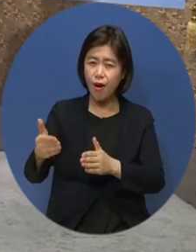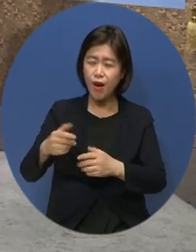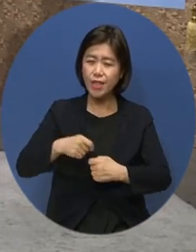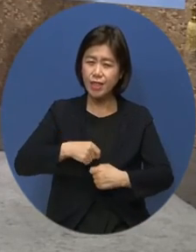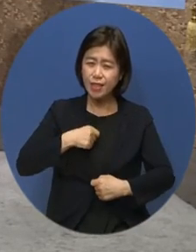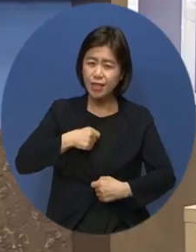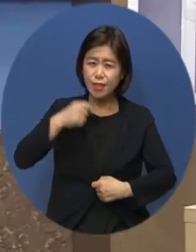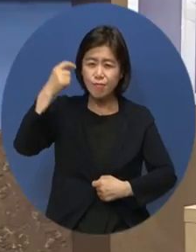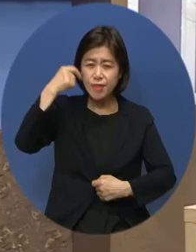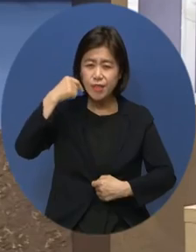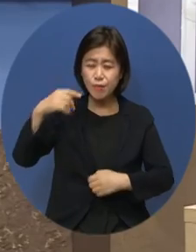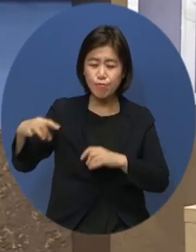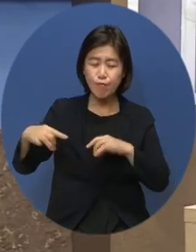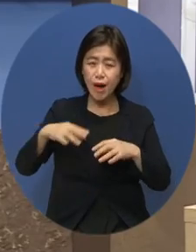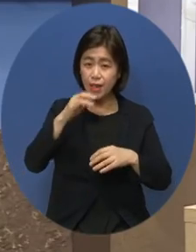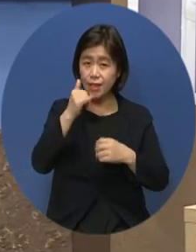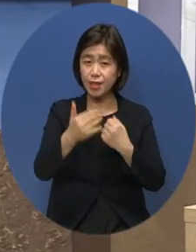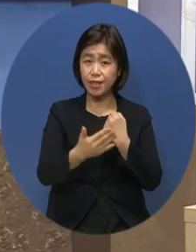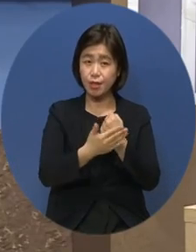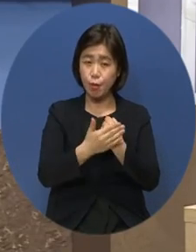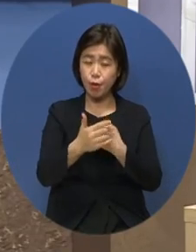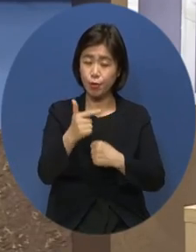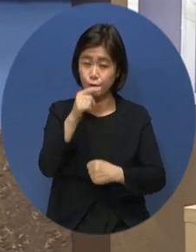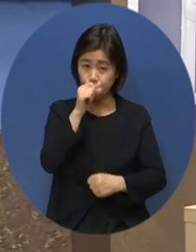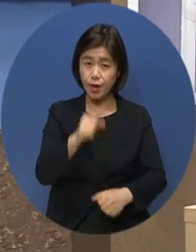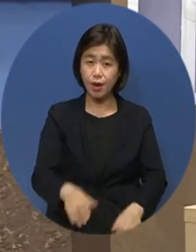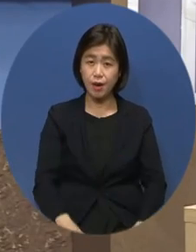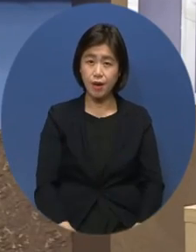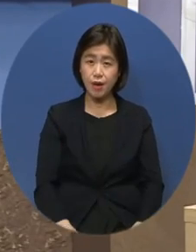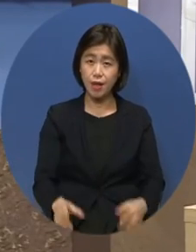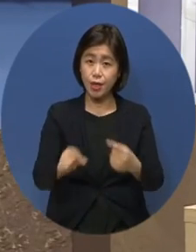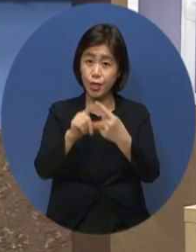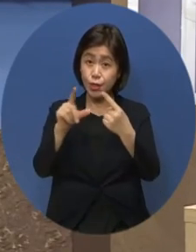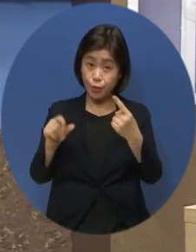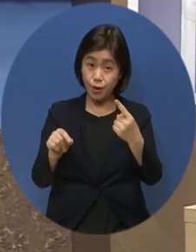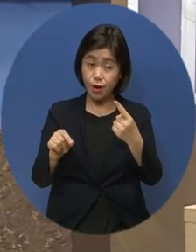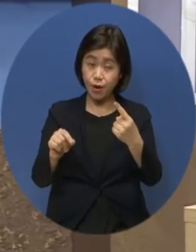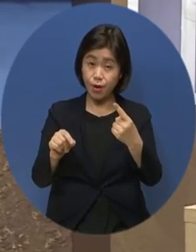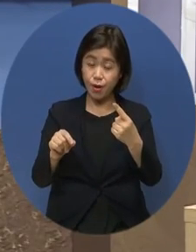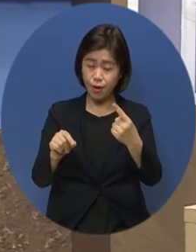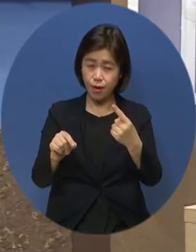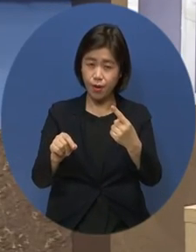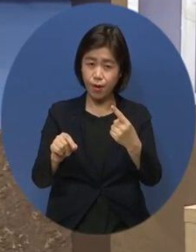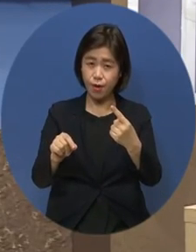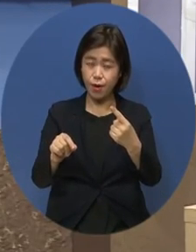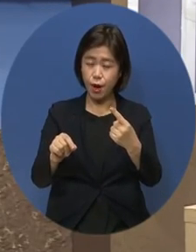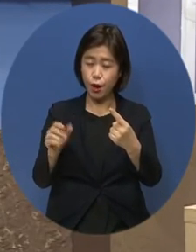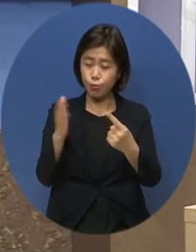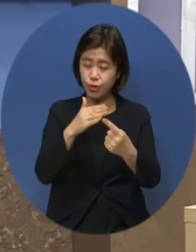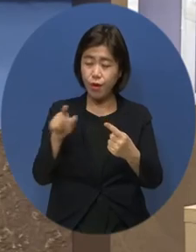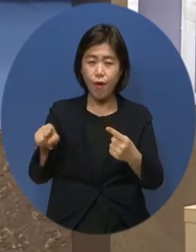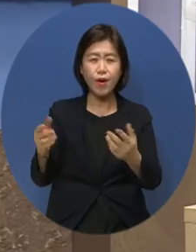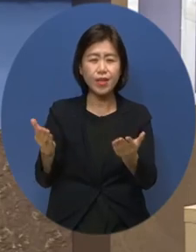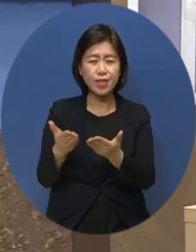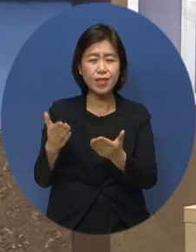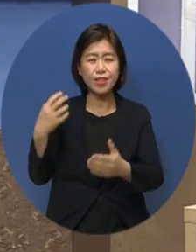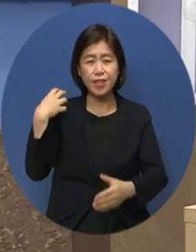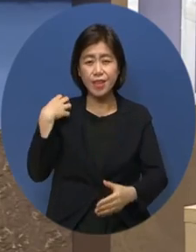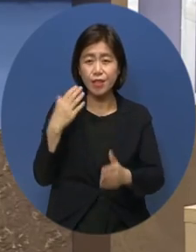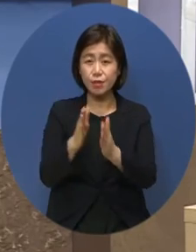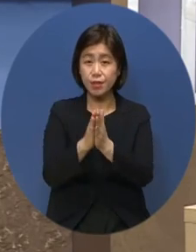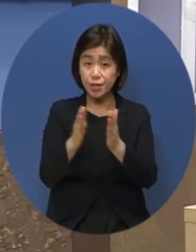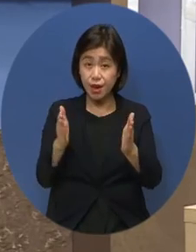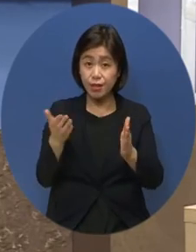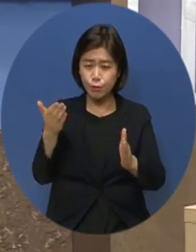관장님이 어 1월에 짐 하신지 얼마 되지 않으셨지만 앞으로 이 서울시립 명동 포장이 복지관이 더욱 더